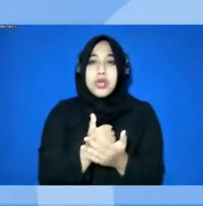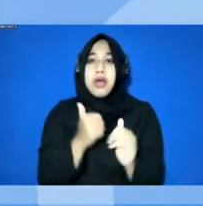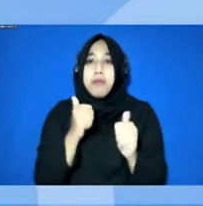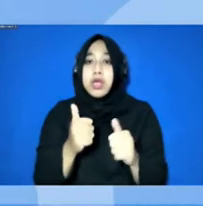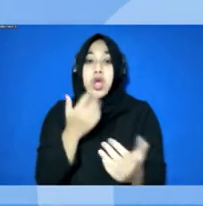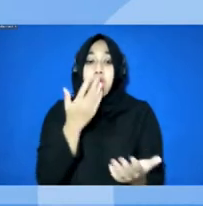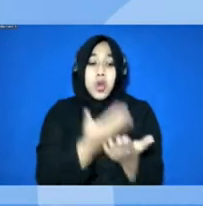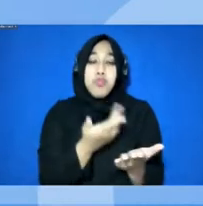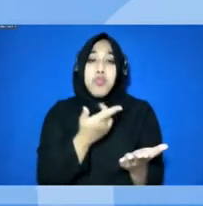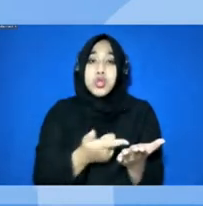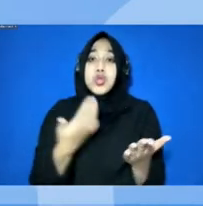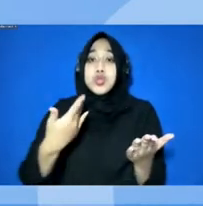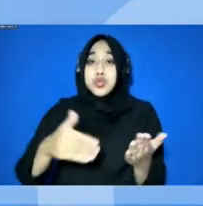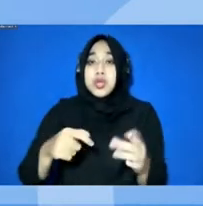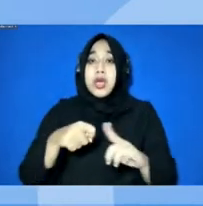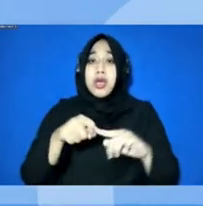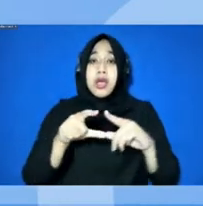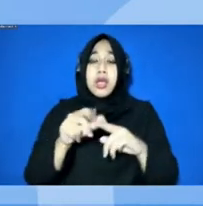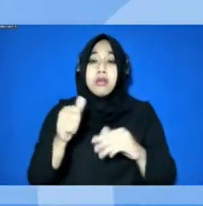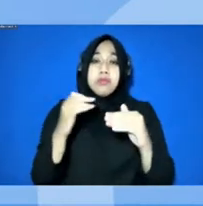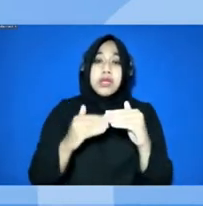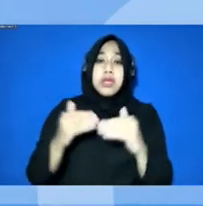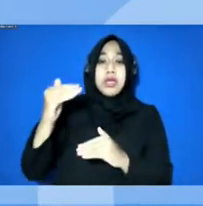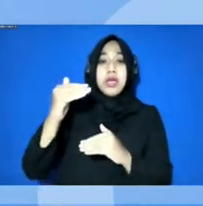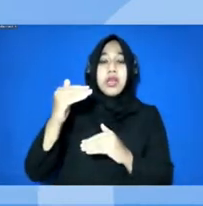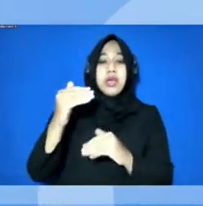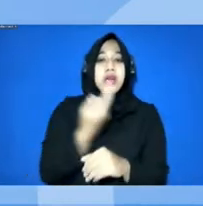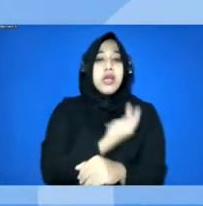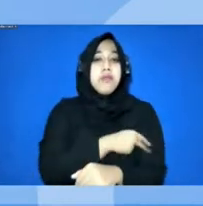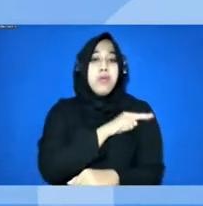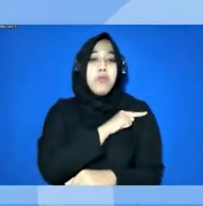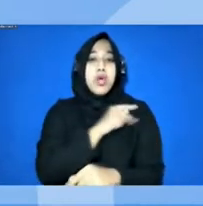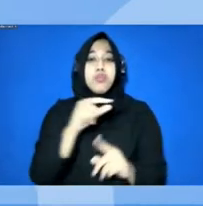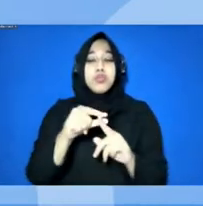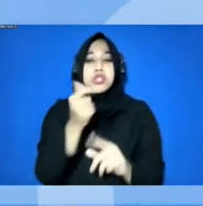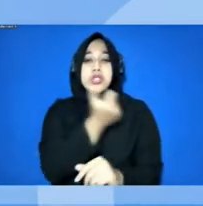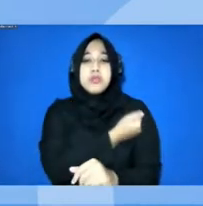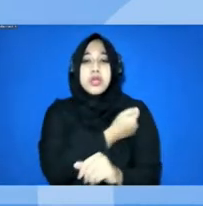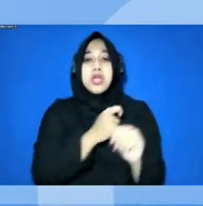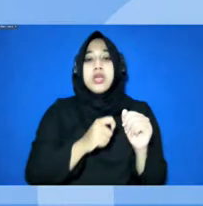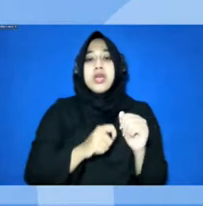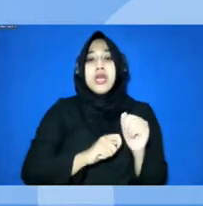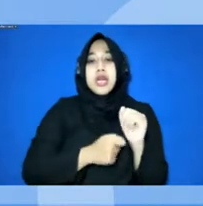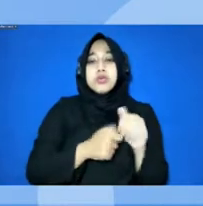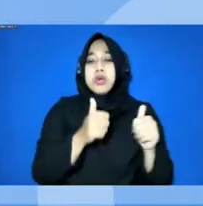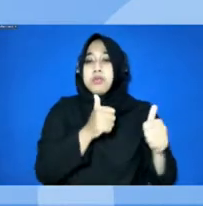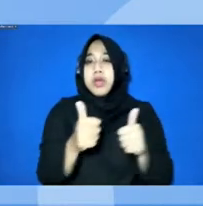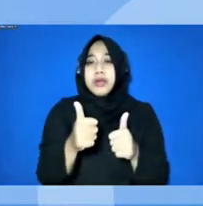buktikan bahwa kader bisa meningkatkan performa Puskesmas dan kinerja surveillance respon yang lebih baik. Begitu, Mbak.